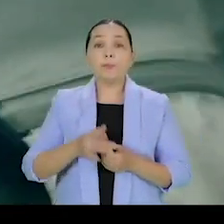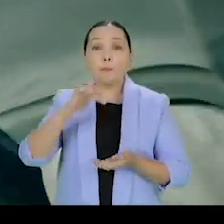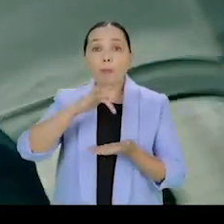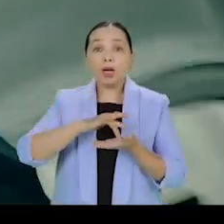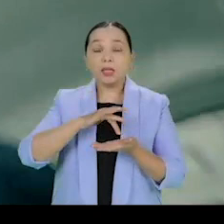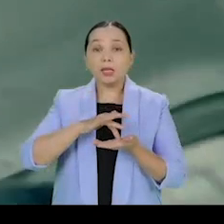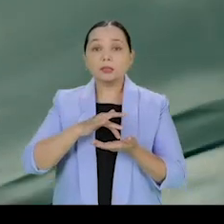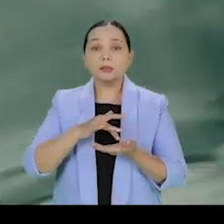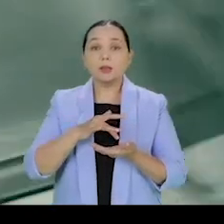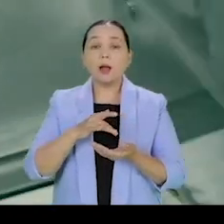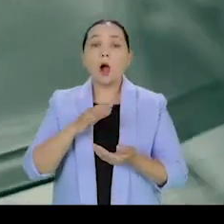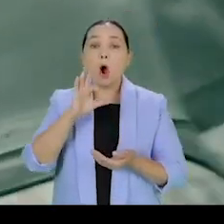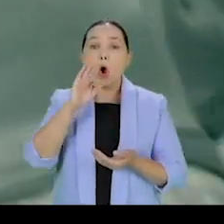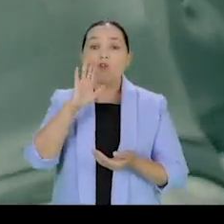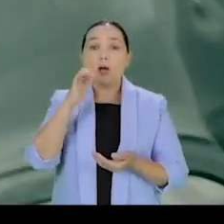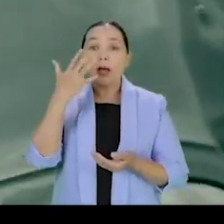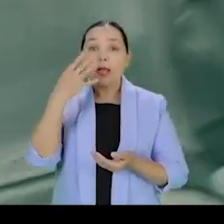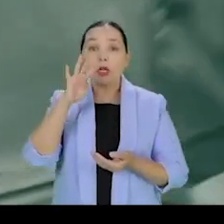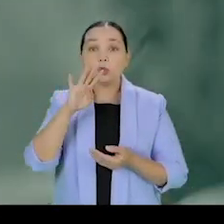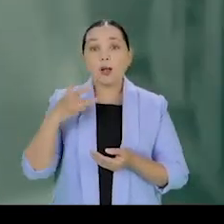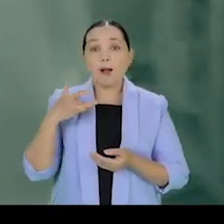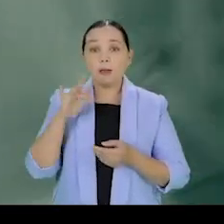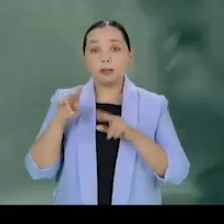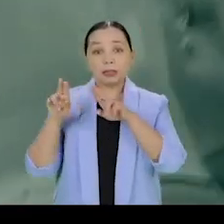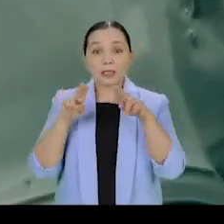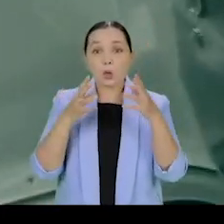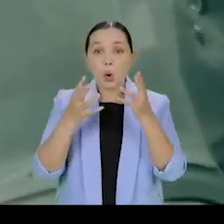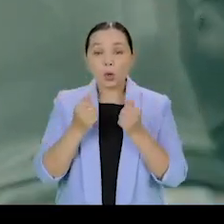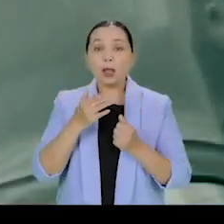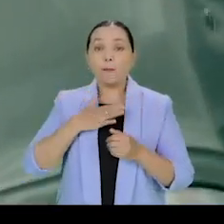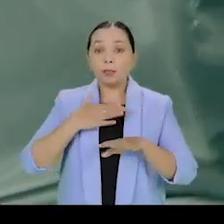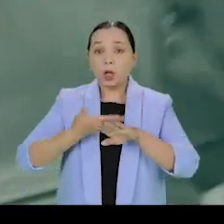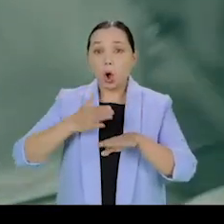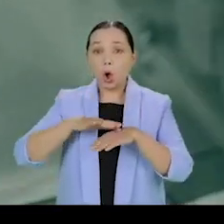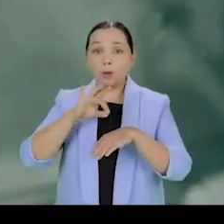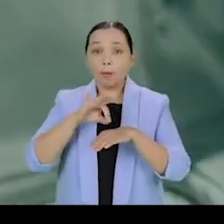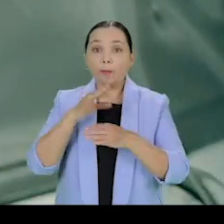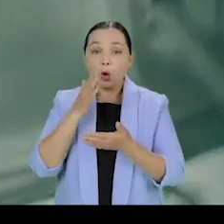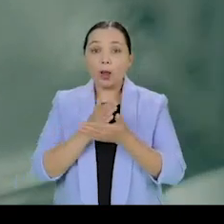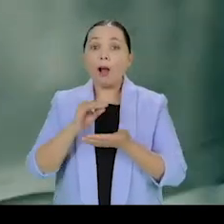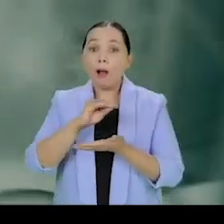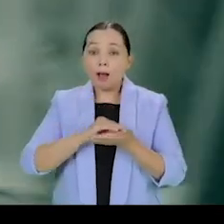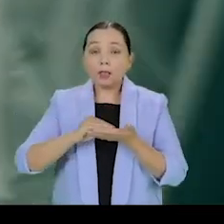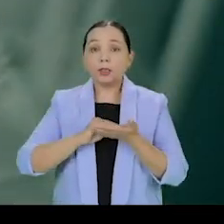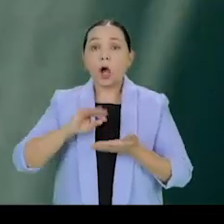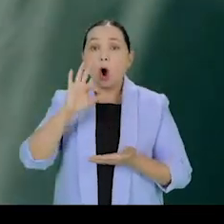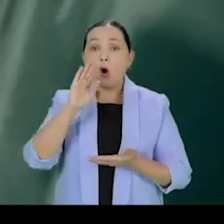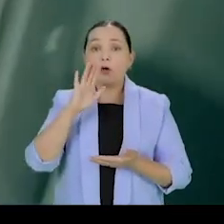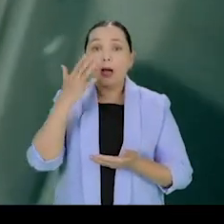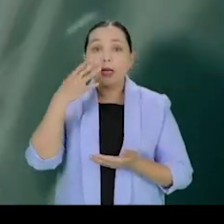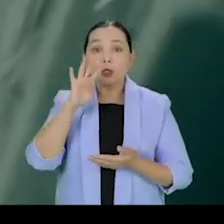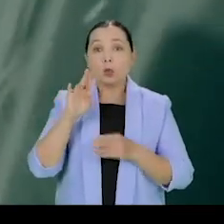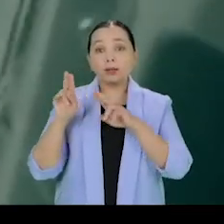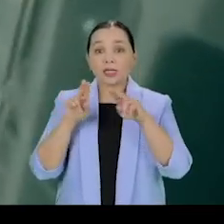Markaz. Avayxona 54-ni qattiq nazoratga olinglar. Bizda og'ir bemor bor. Qaytaraman. Avayxona 54-ni